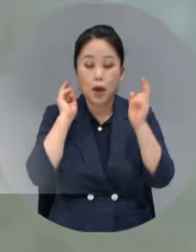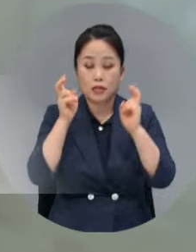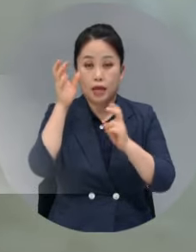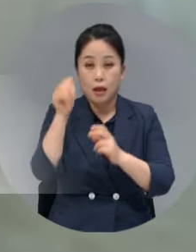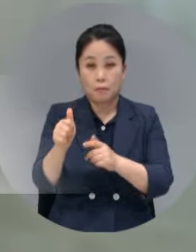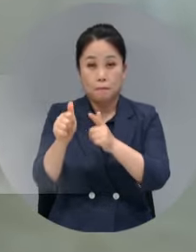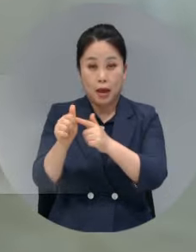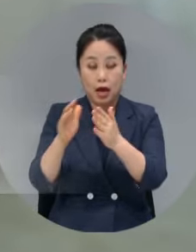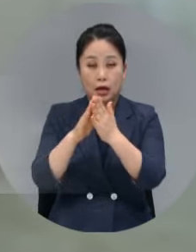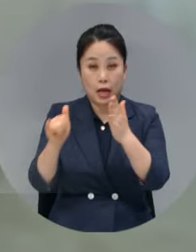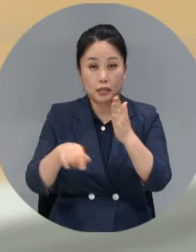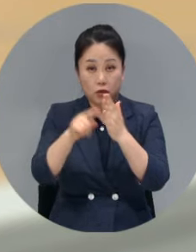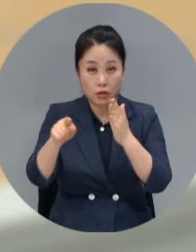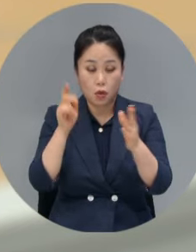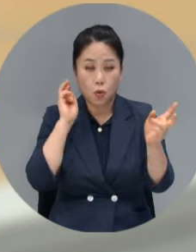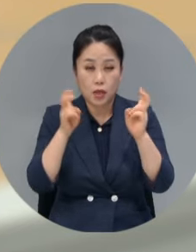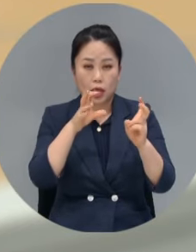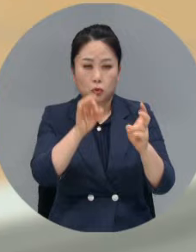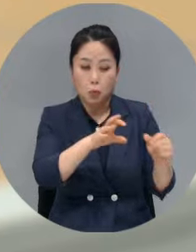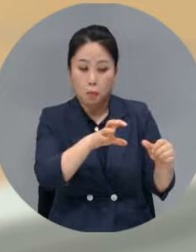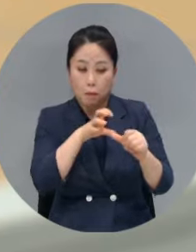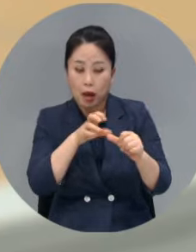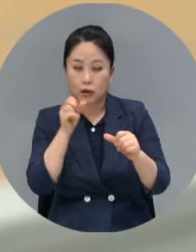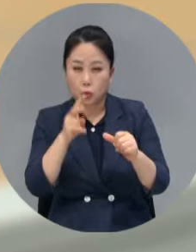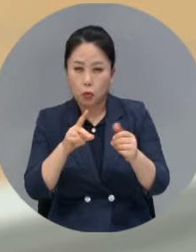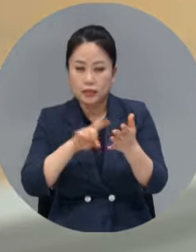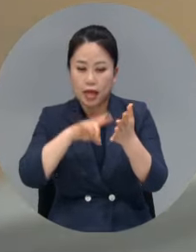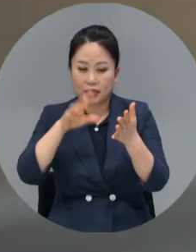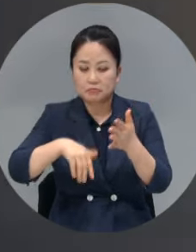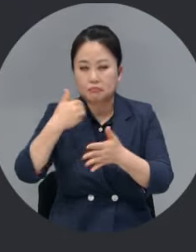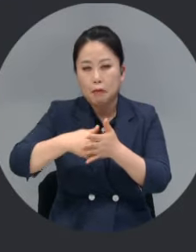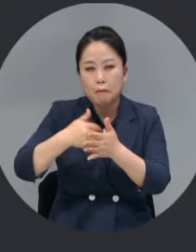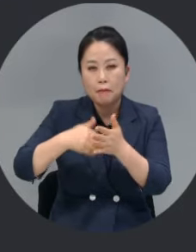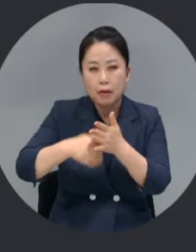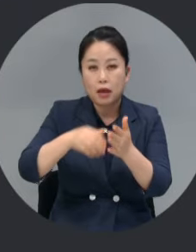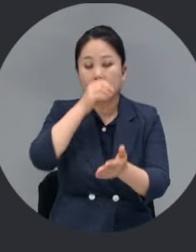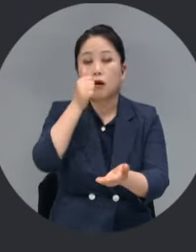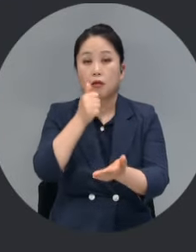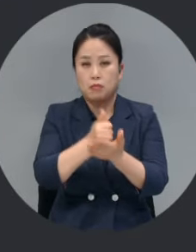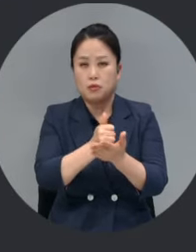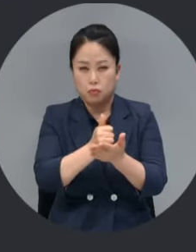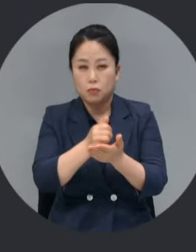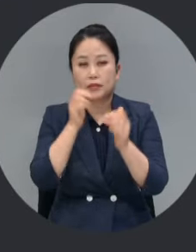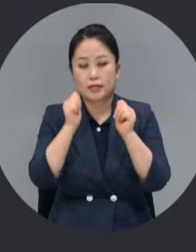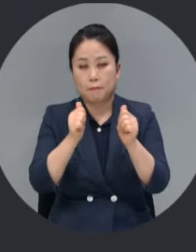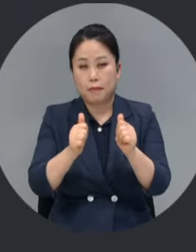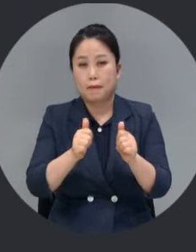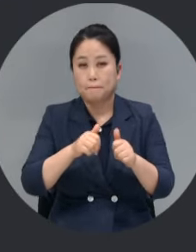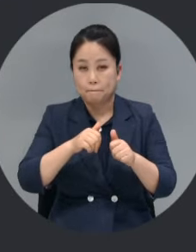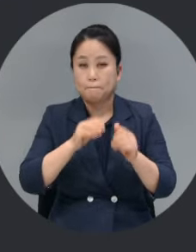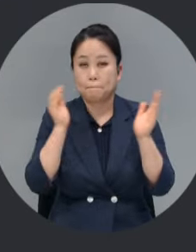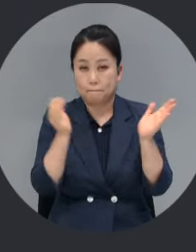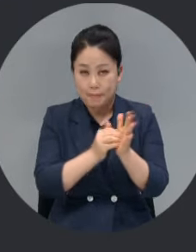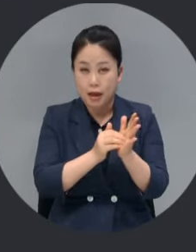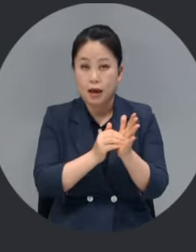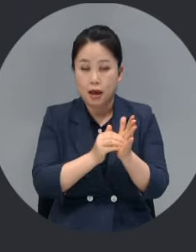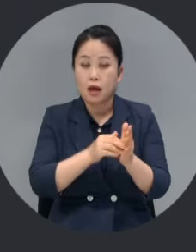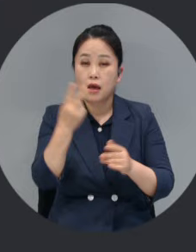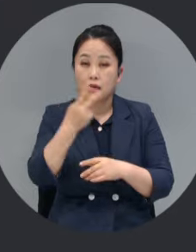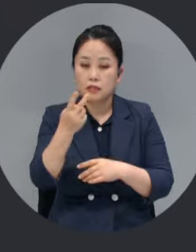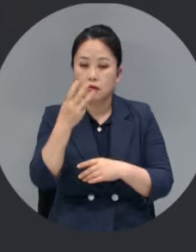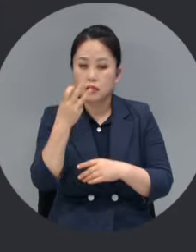회사 자금 유용 및 탈세혐의 등으로 재판에 넘겼습니다 이들은 회사 돈을 빼돌리기 위해 2014년부터